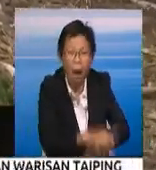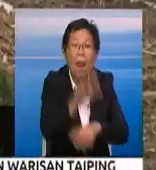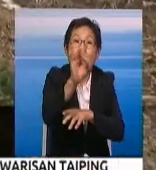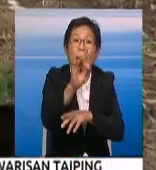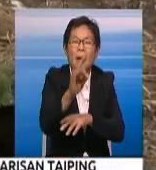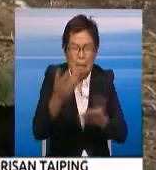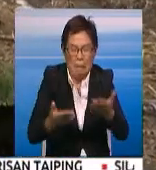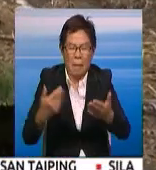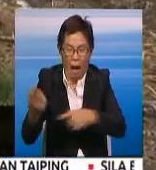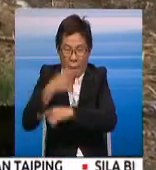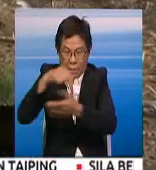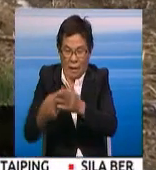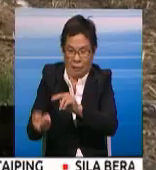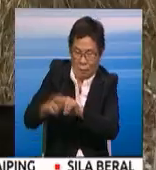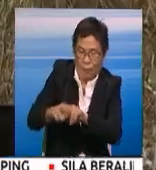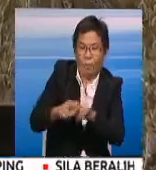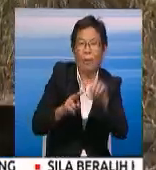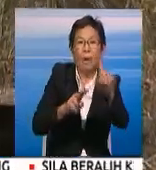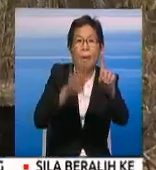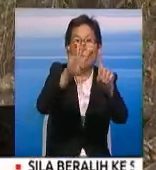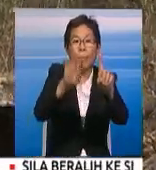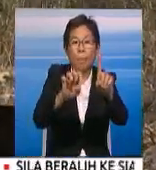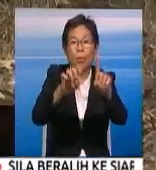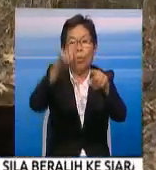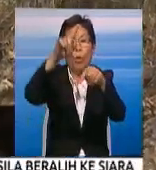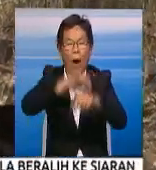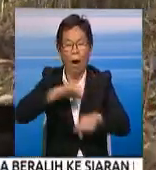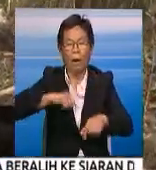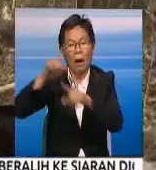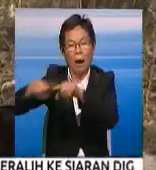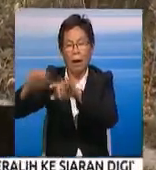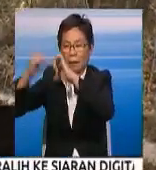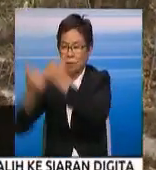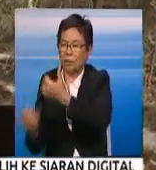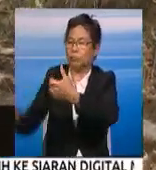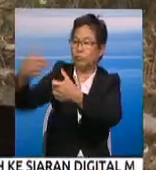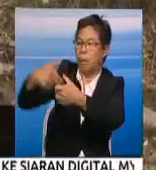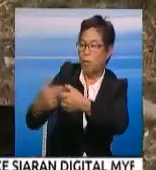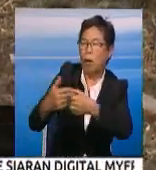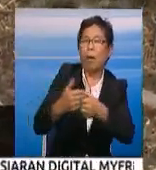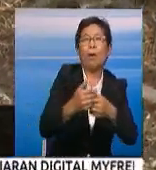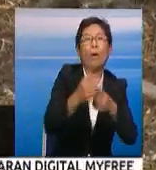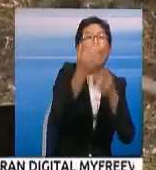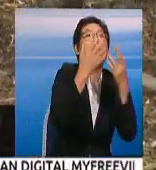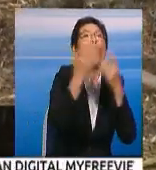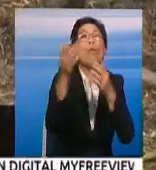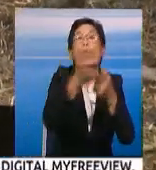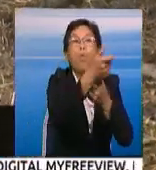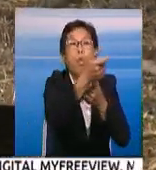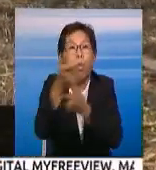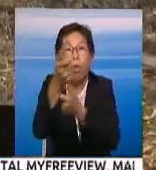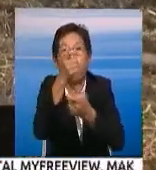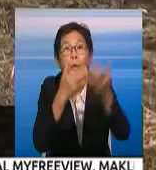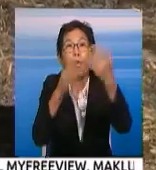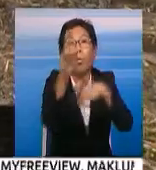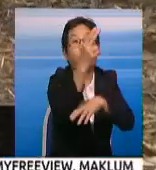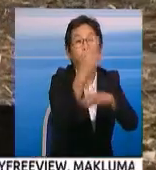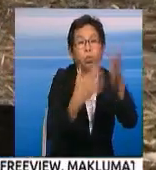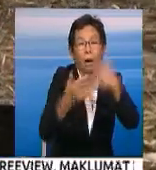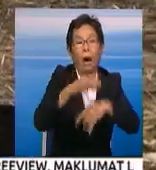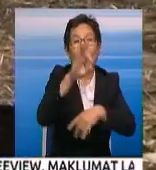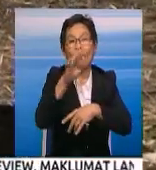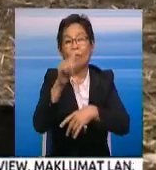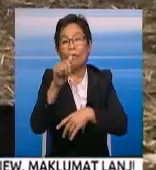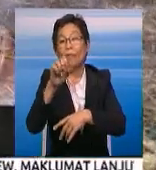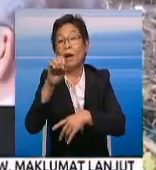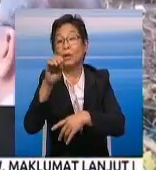Sejak Rabu lalu, seramai 140 anggota pelbagai agensi terlibat dalam operasi memadam kebakaran hutan. Tegas Muhammad Faizul,